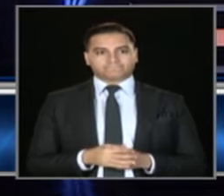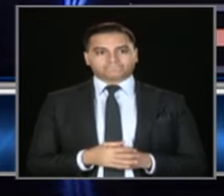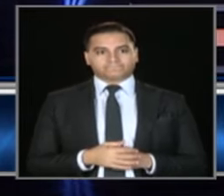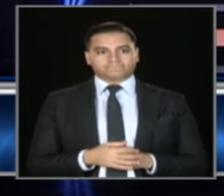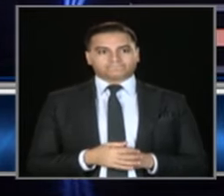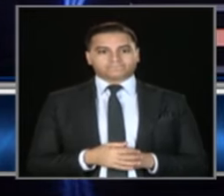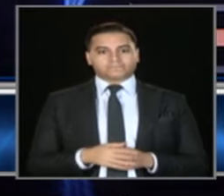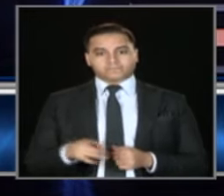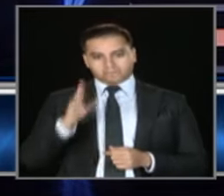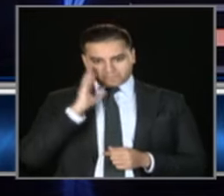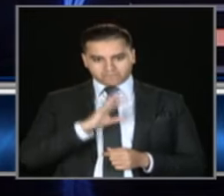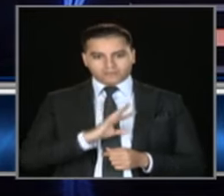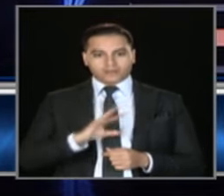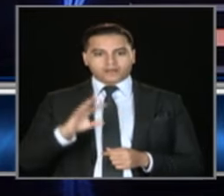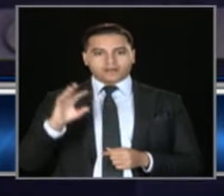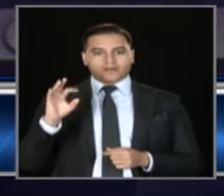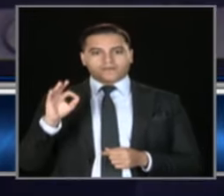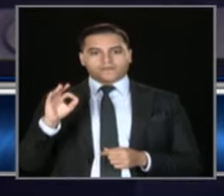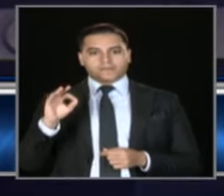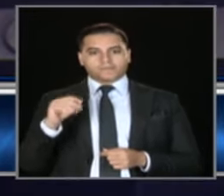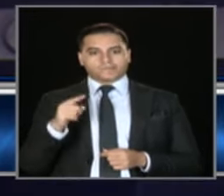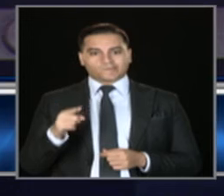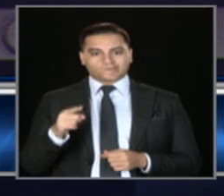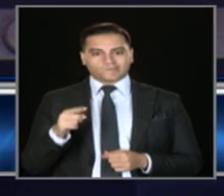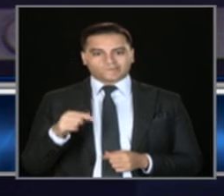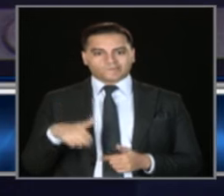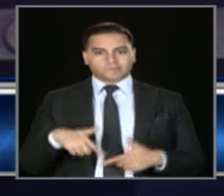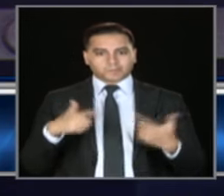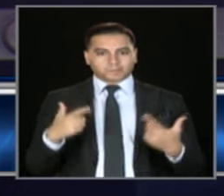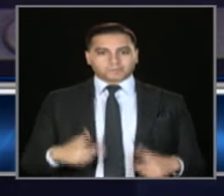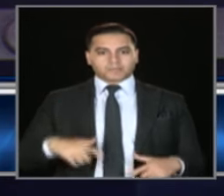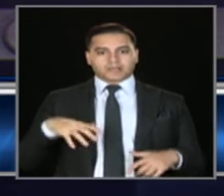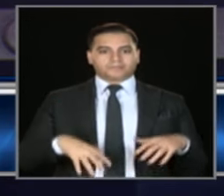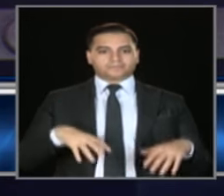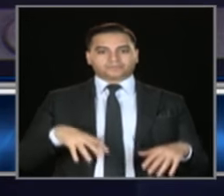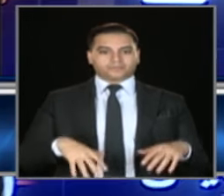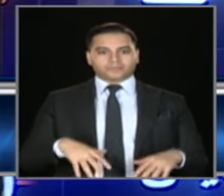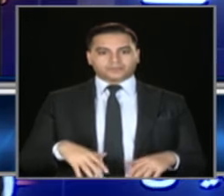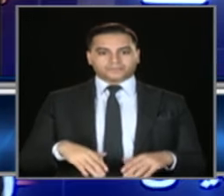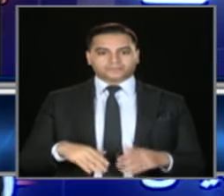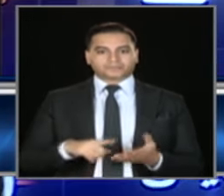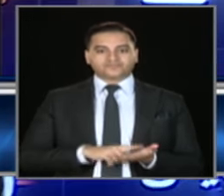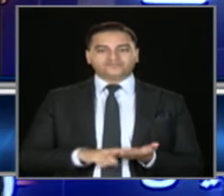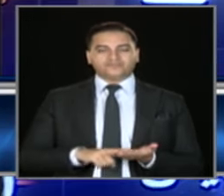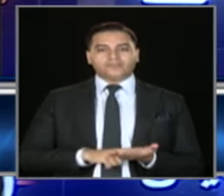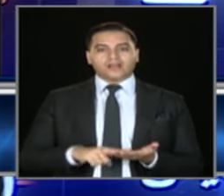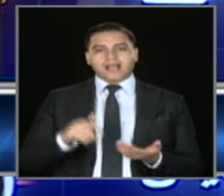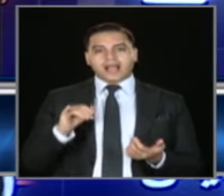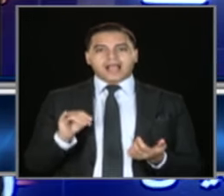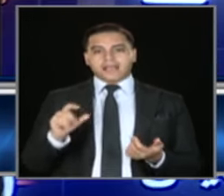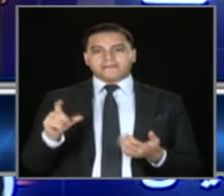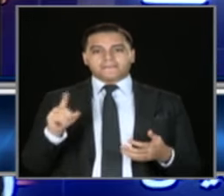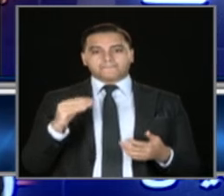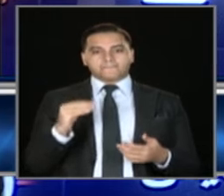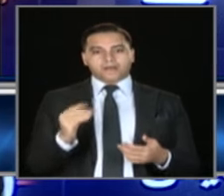من المناطق الخصبة القليلة في بلد أغلبه جاف. أيمن بحر